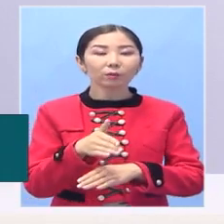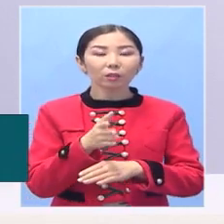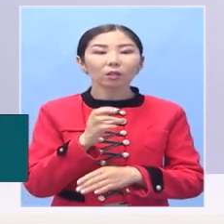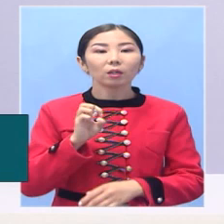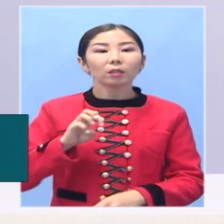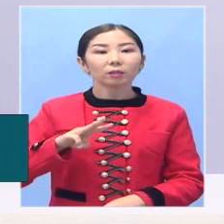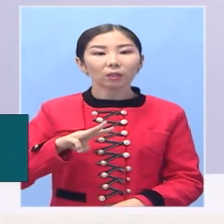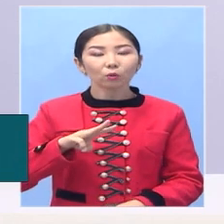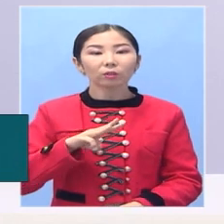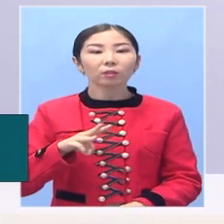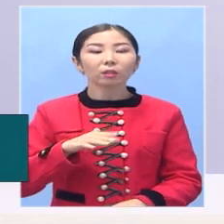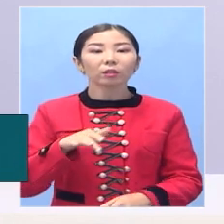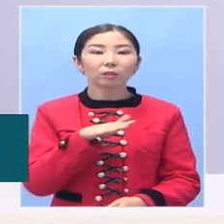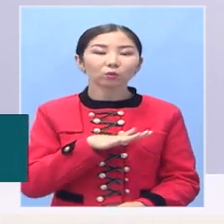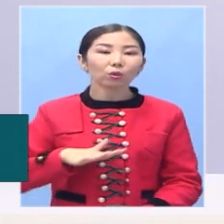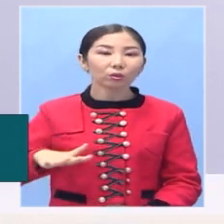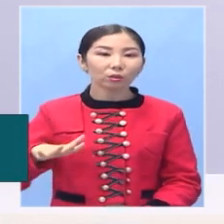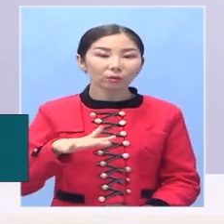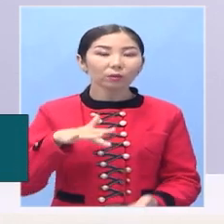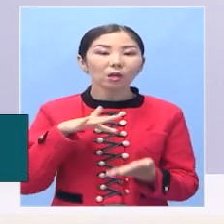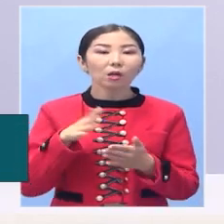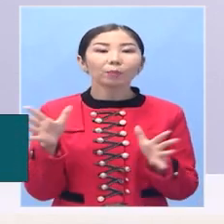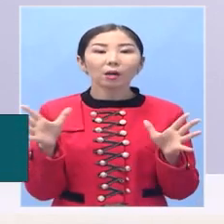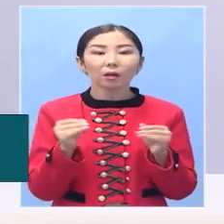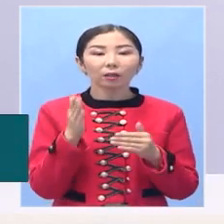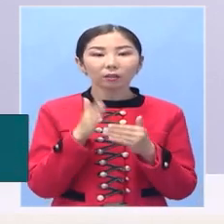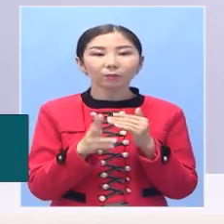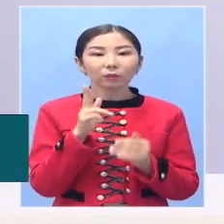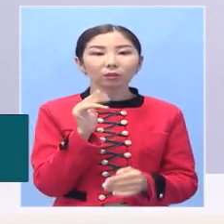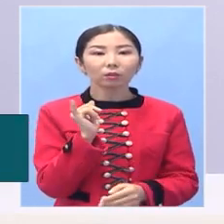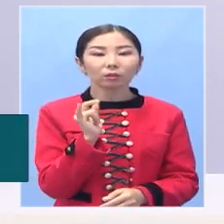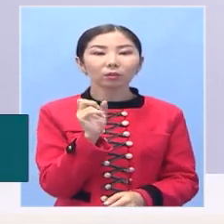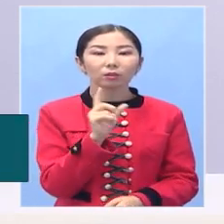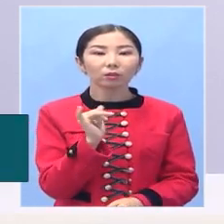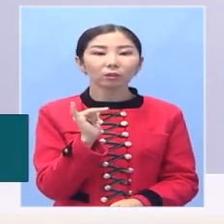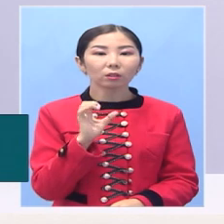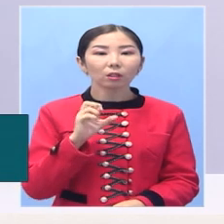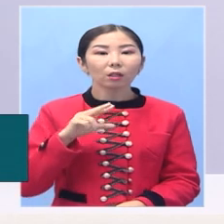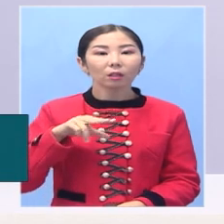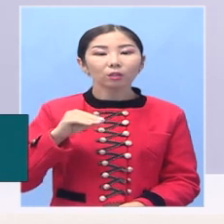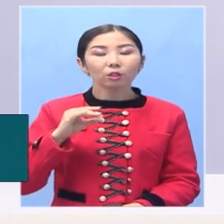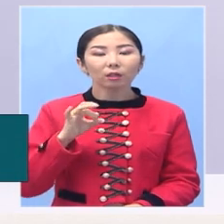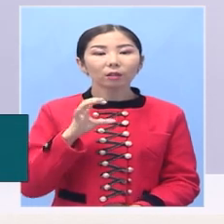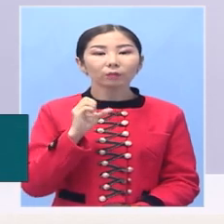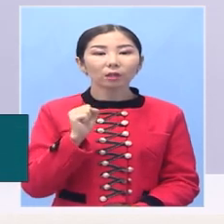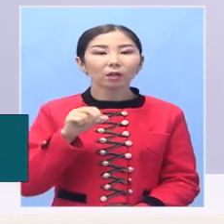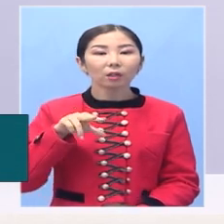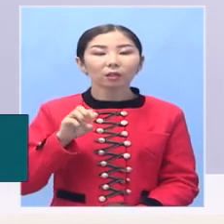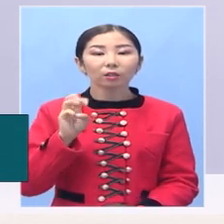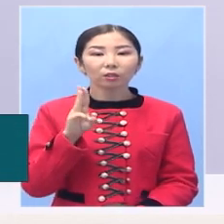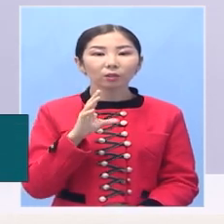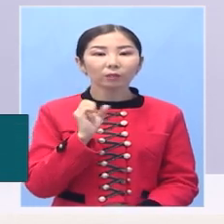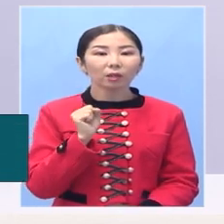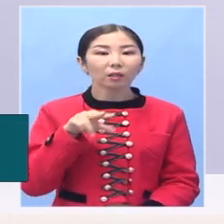Тәуелсіздік көшесін айтуға болады, толықтай бітірілді. Қызылжар көшесі бар, Алаш Абдолу көшесі бар,